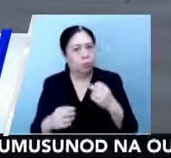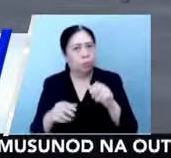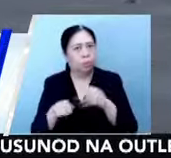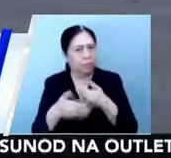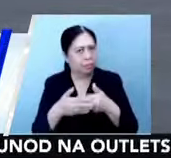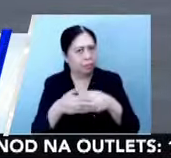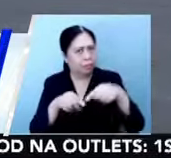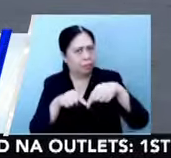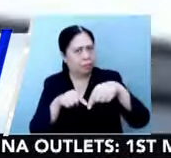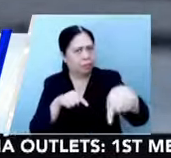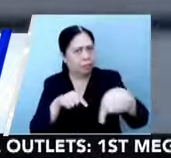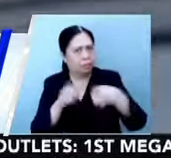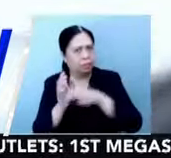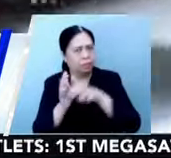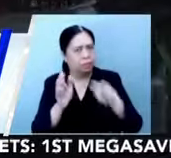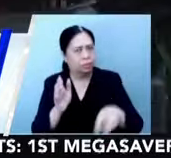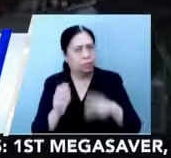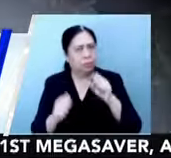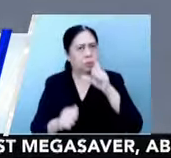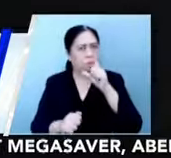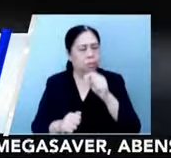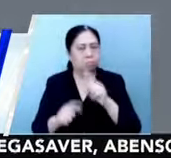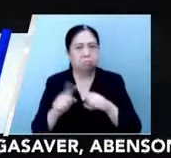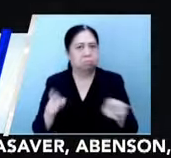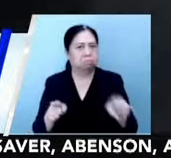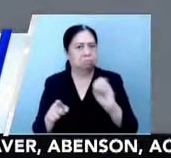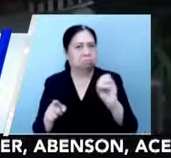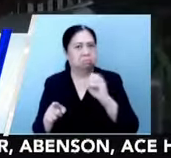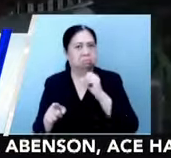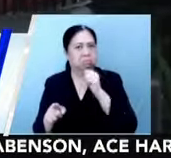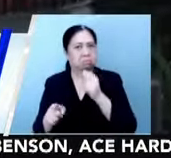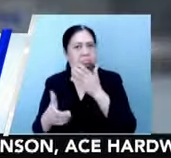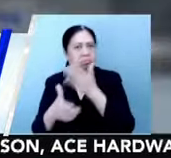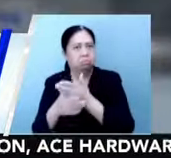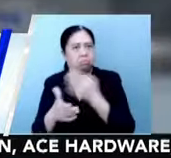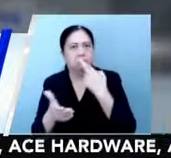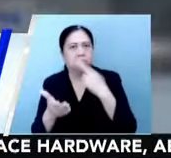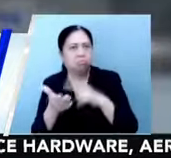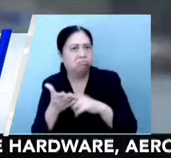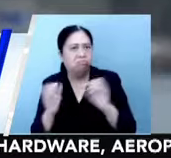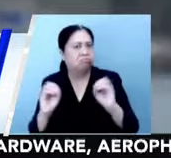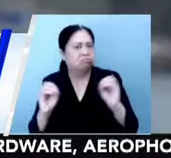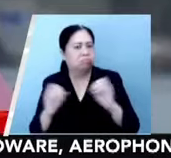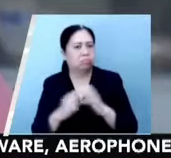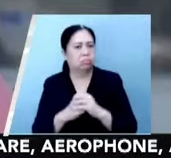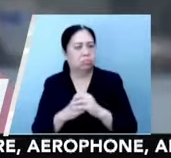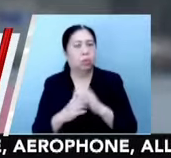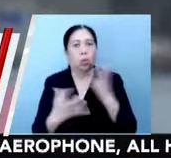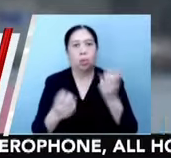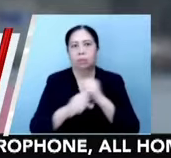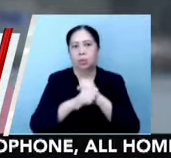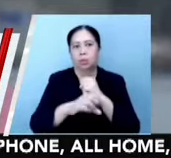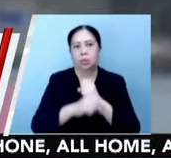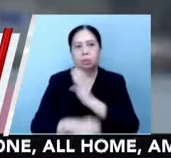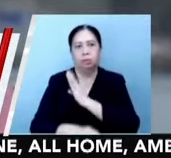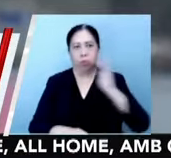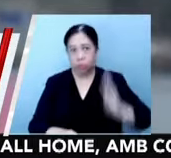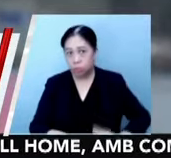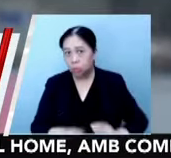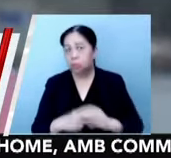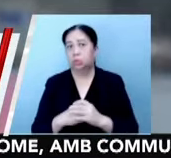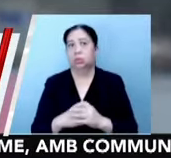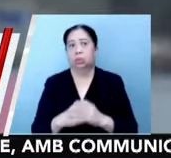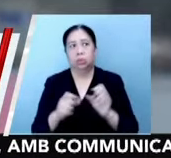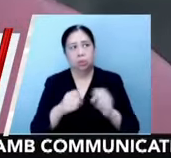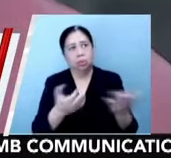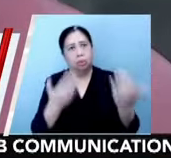sa binabaan ng dayuhan. Pero hindi raw ito dumaan para i-report ang nangyari. Pinopromote namin Binondo para bumalik yung